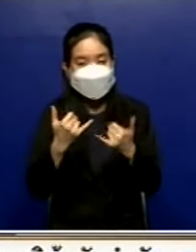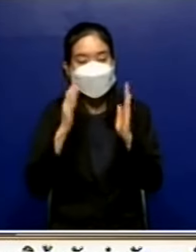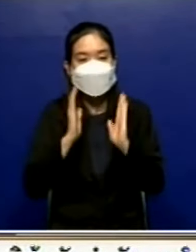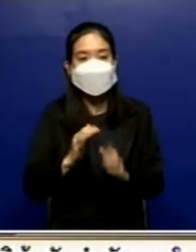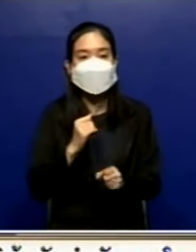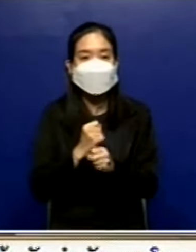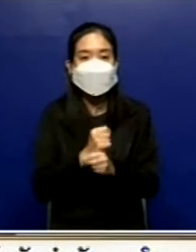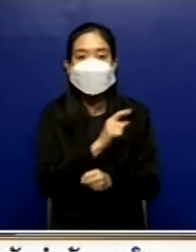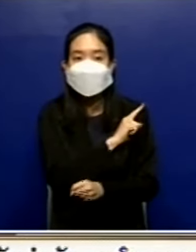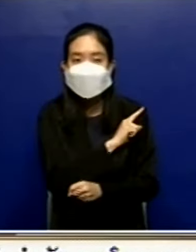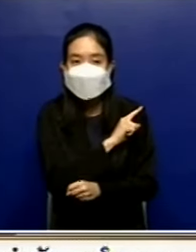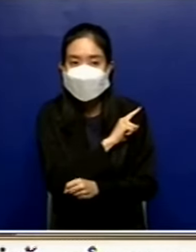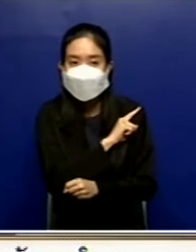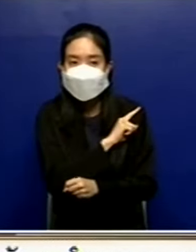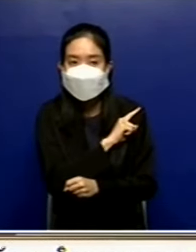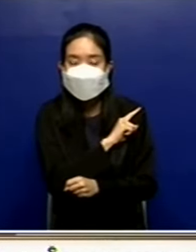นั้น